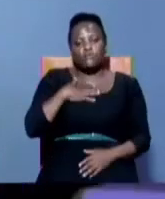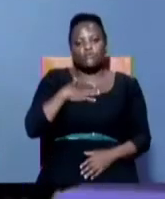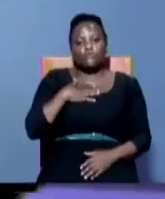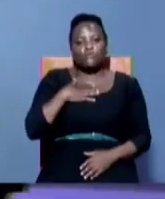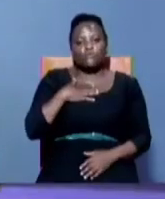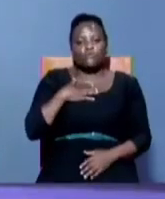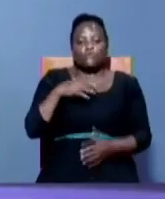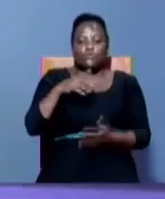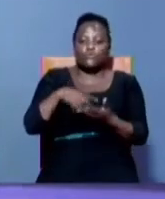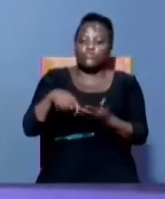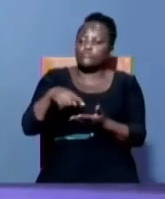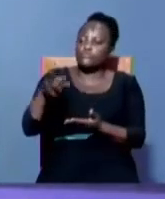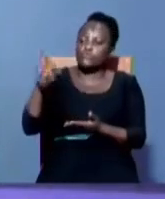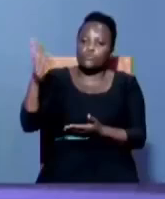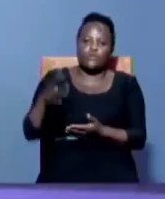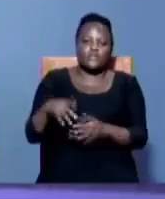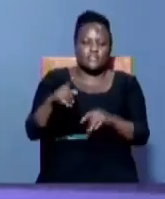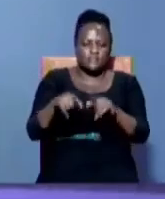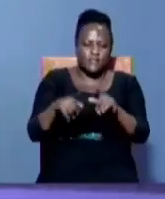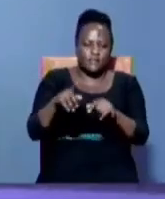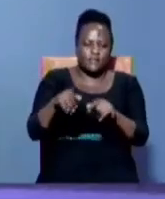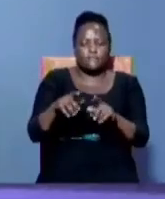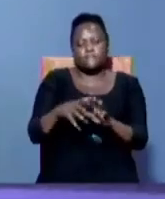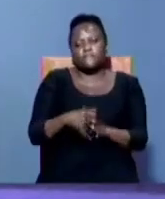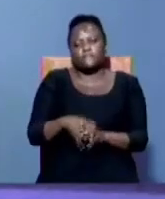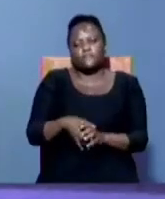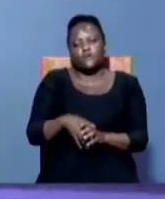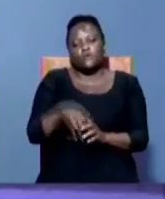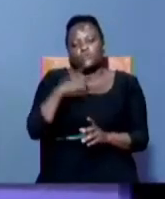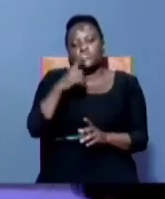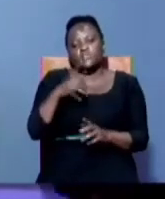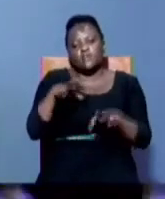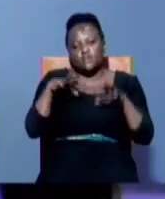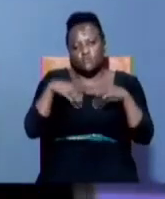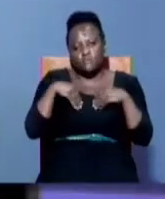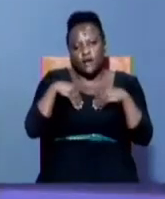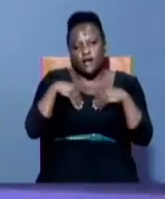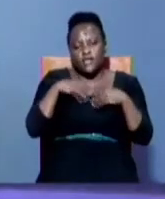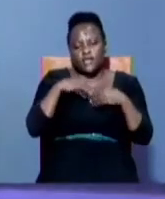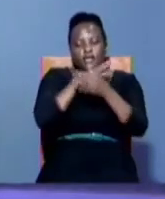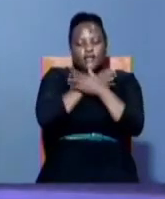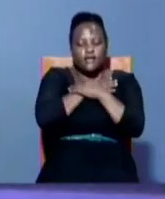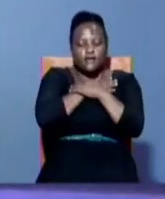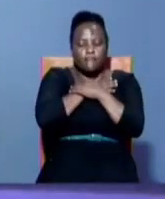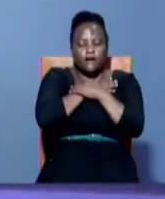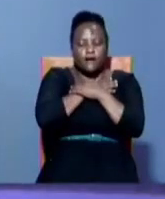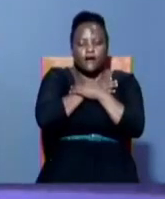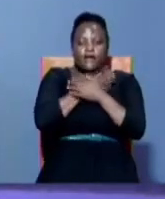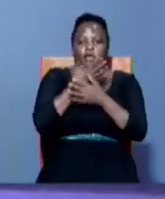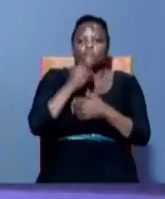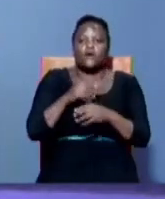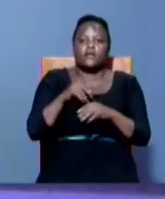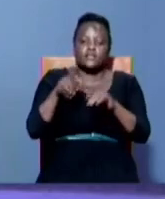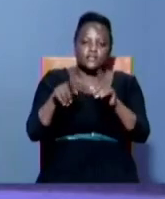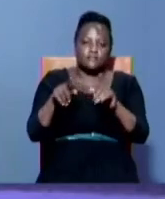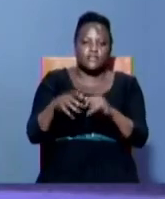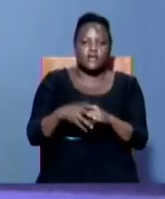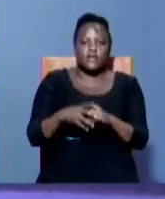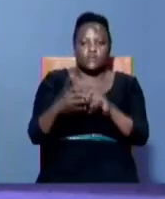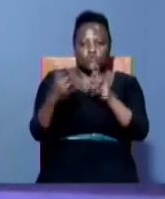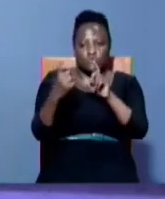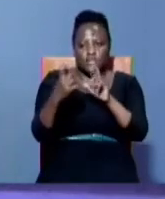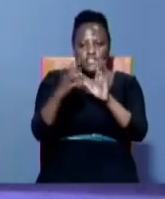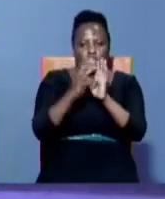jitoweni. Jitoweni watu wa Mungu, tembeeni. Wanaosema nakubali neema ya Bwana. Hala neema ya Bwana, tembeeni. Inayonikutanisha na sheria ya